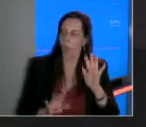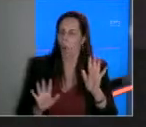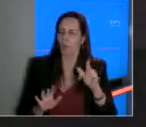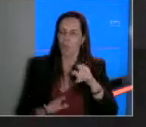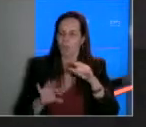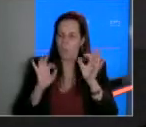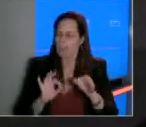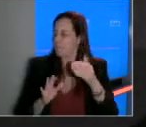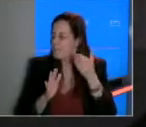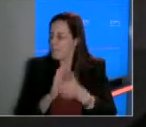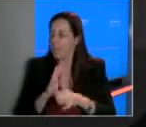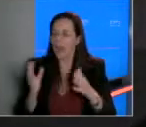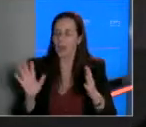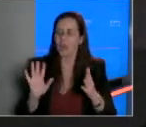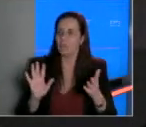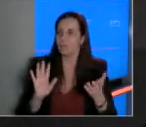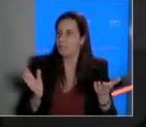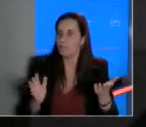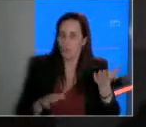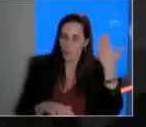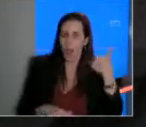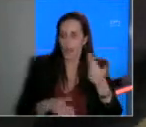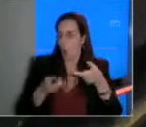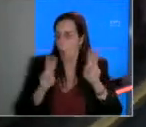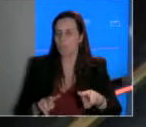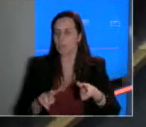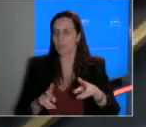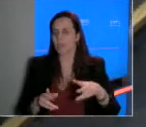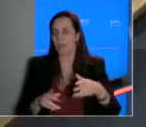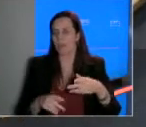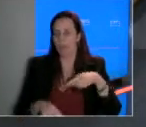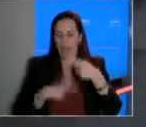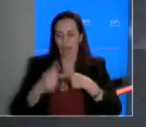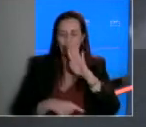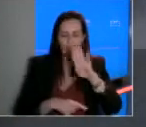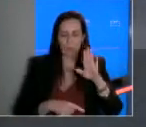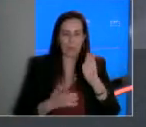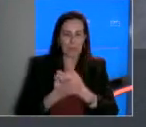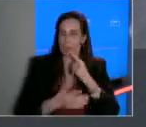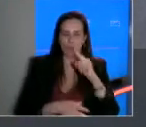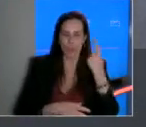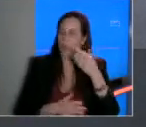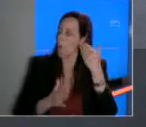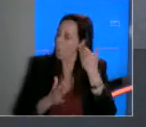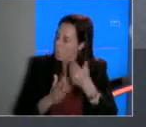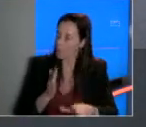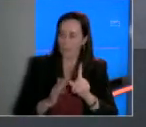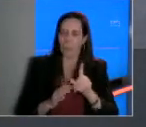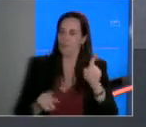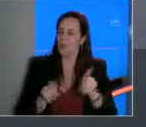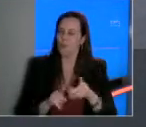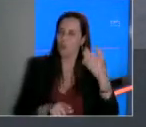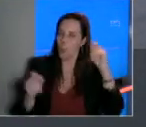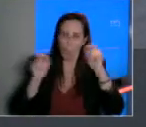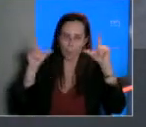הוא בעצם ויתר על מה שהוא היה, ושהוא היה אלטרנטיבה לשלטון במשך כמעט שנה, הוא ויתר על המעמד הזה, אבל כמו